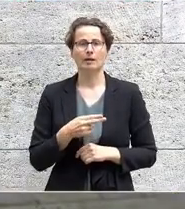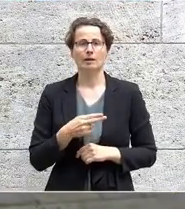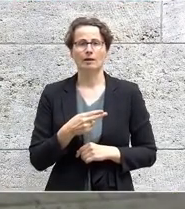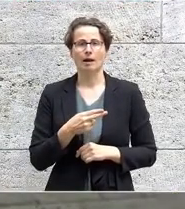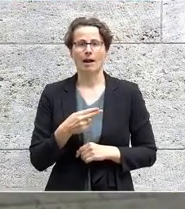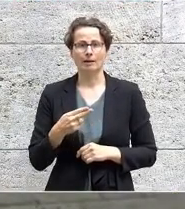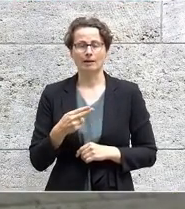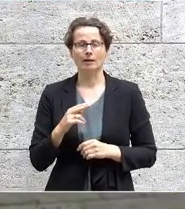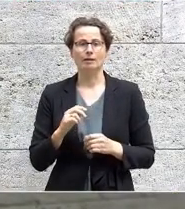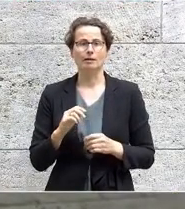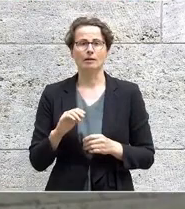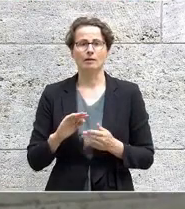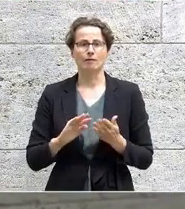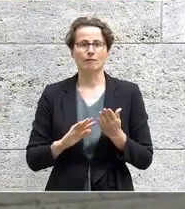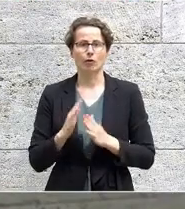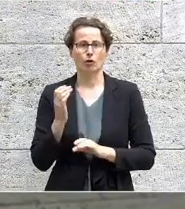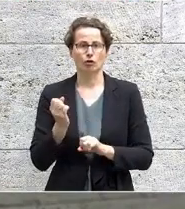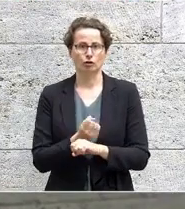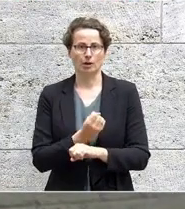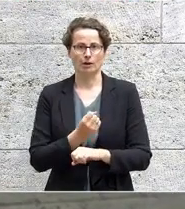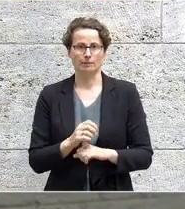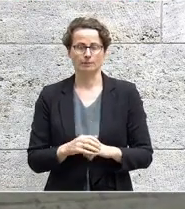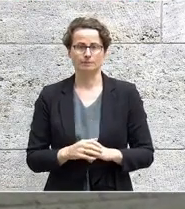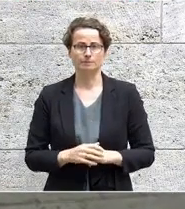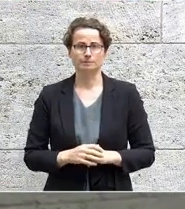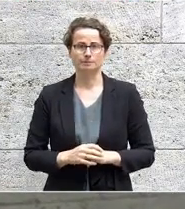Heinrich Feuerstein,